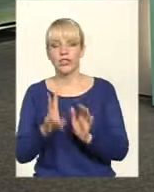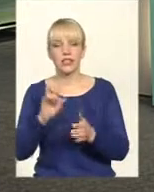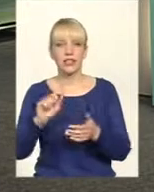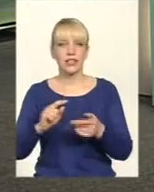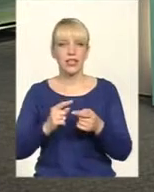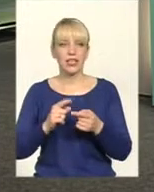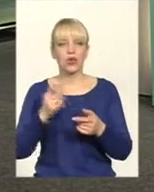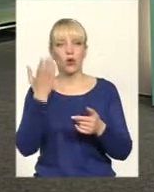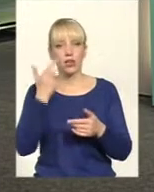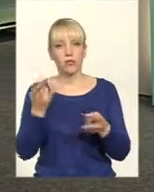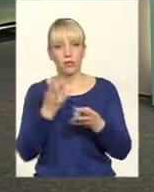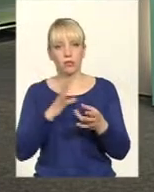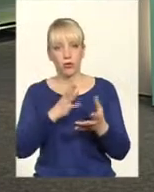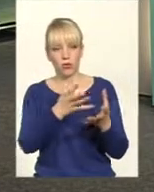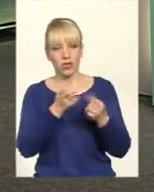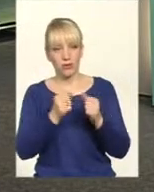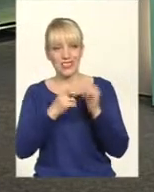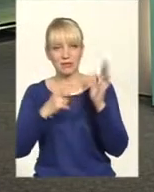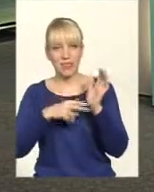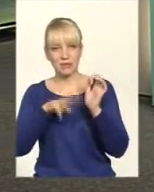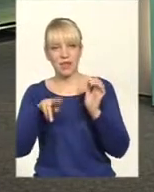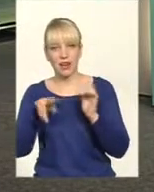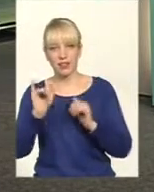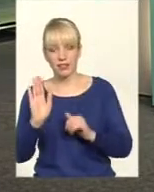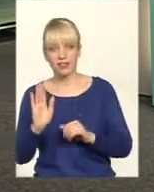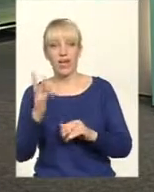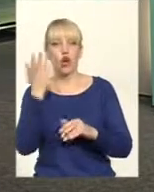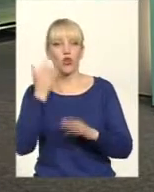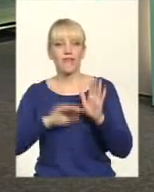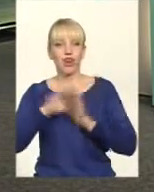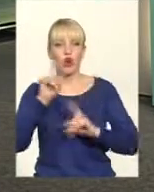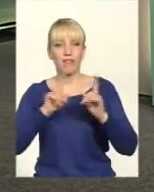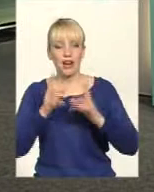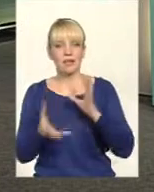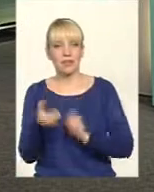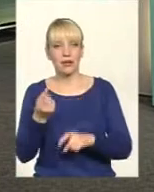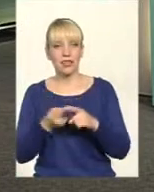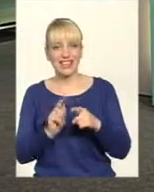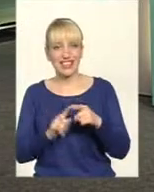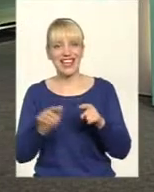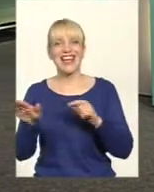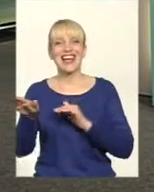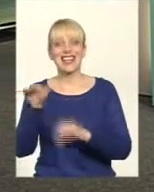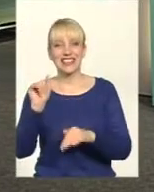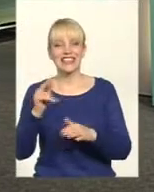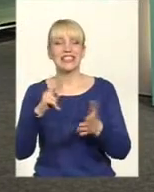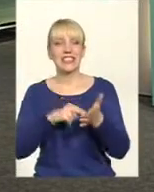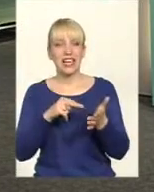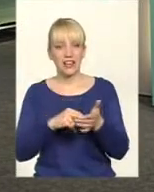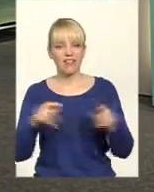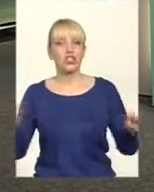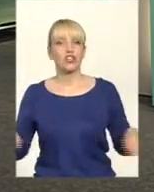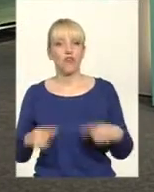отримати 17 мільярдів, і коли Верховна Рада підтримала цей, скажімо, кредит, і ці тарифи фактично, да,